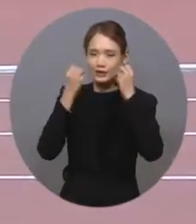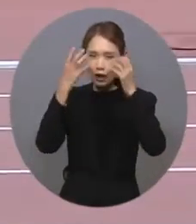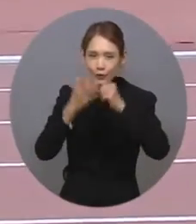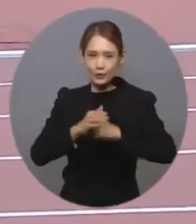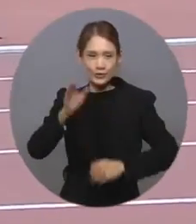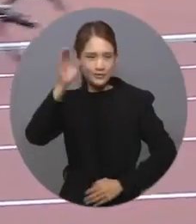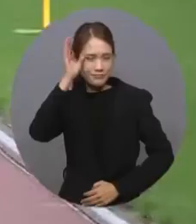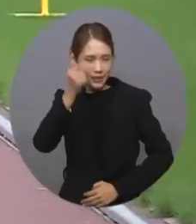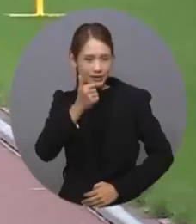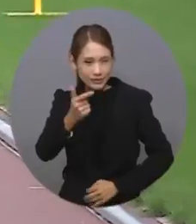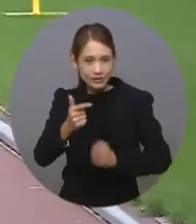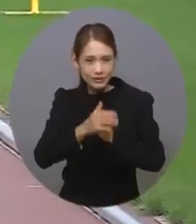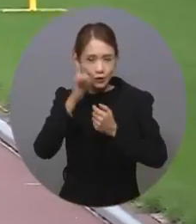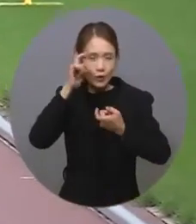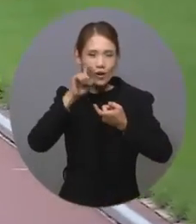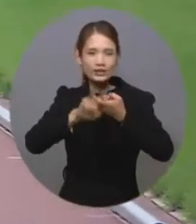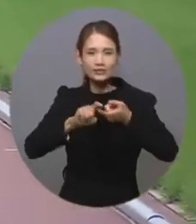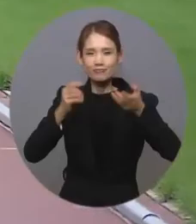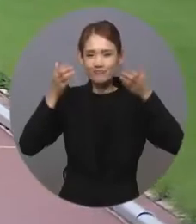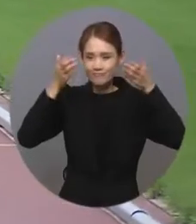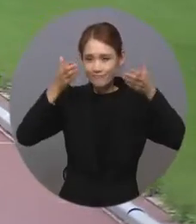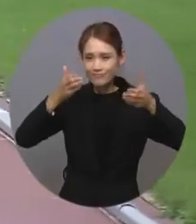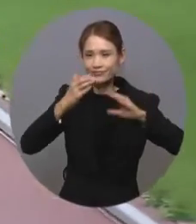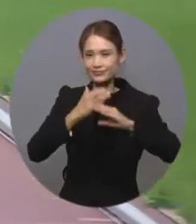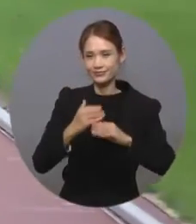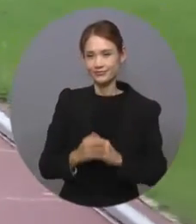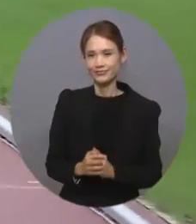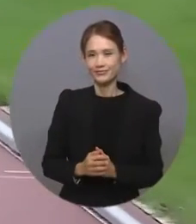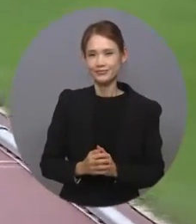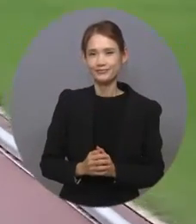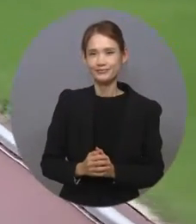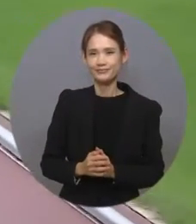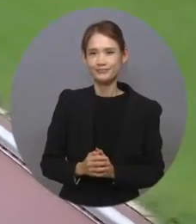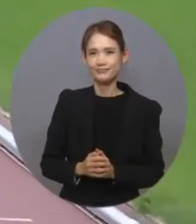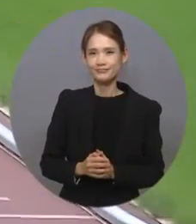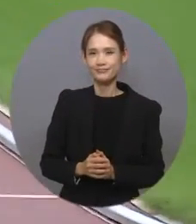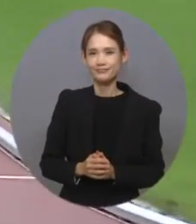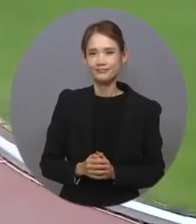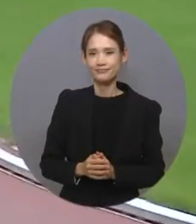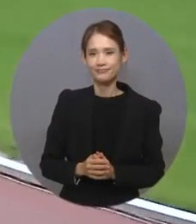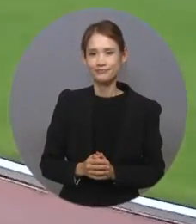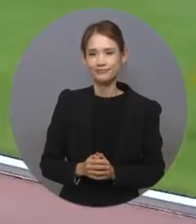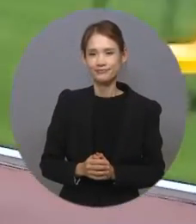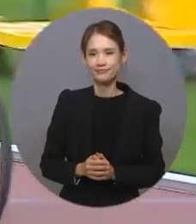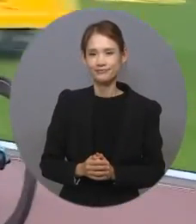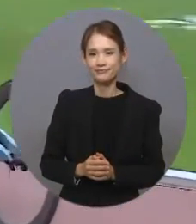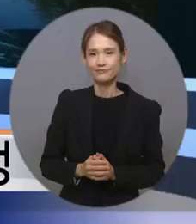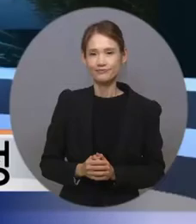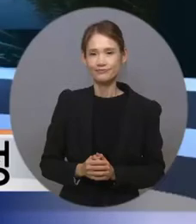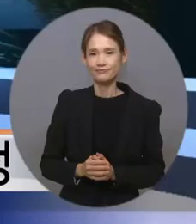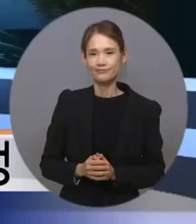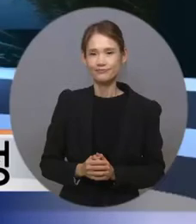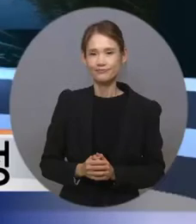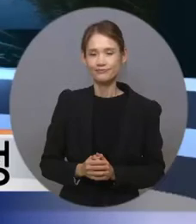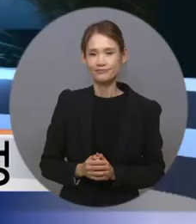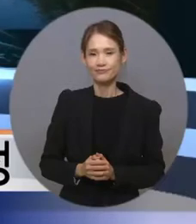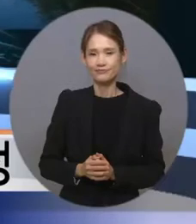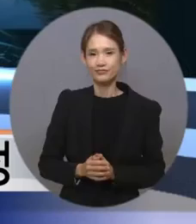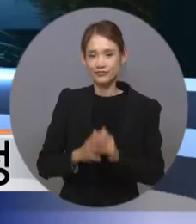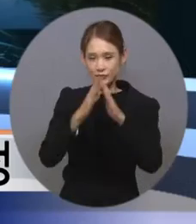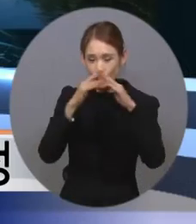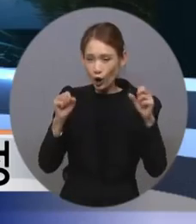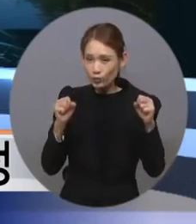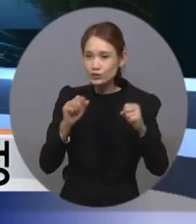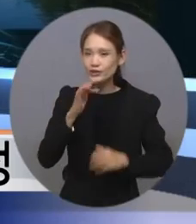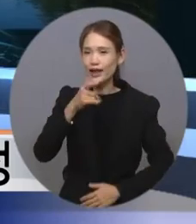바람에 모두의 관심이 집중되고 있습니다. 복지TV 뉴스 박순용입니다. 전북